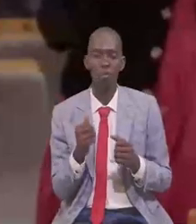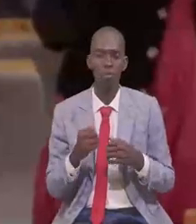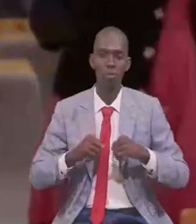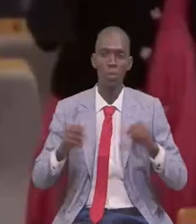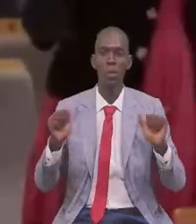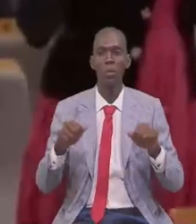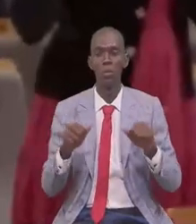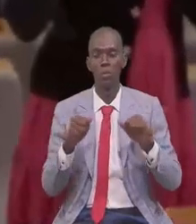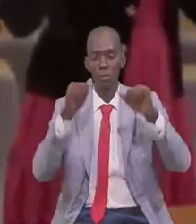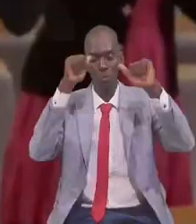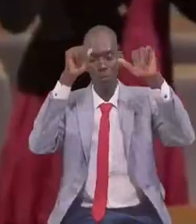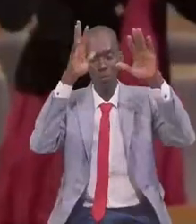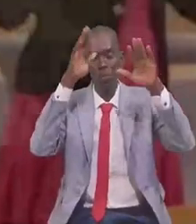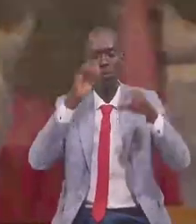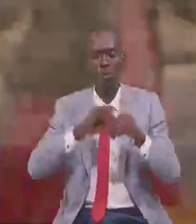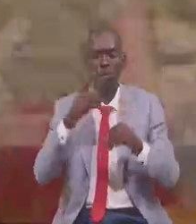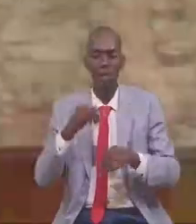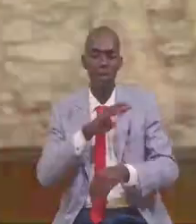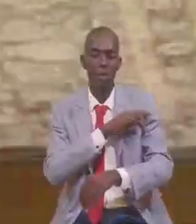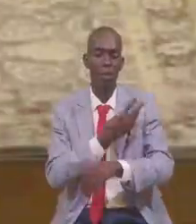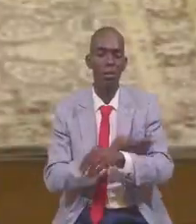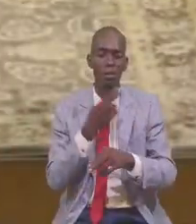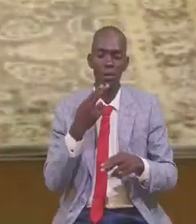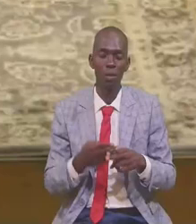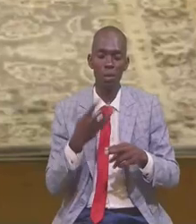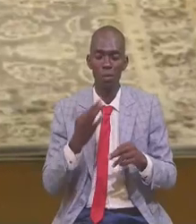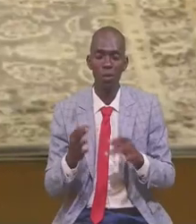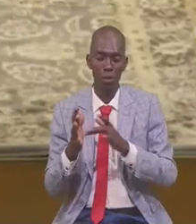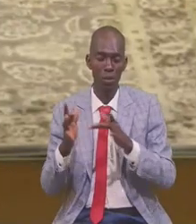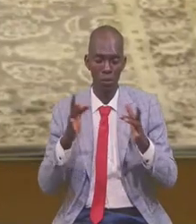Père, au nom puissant de Jésus,